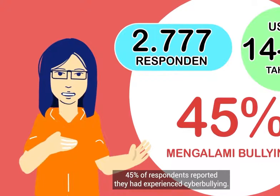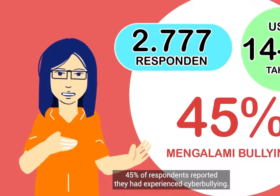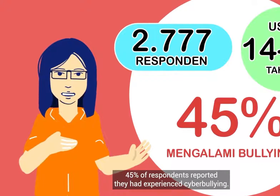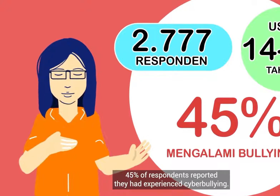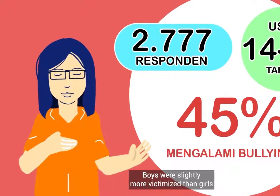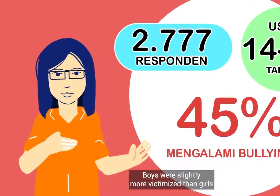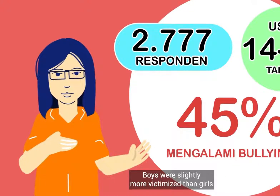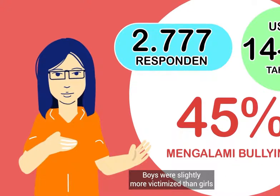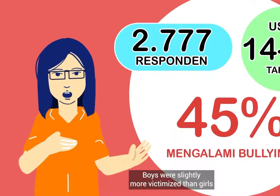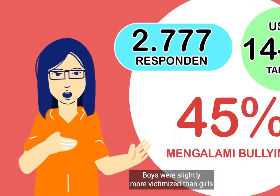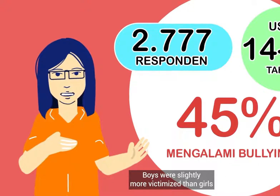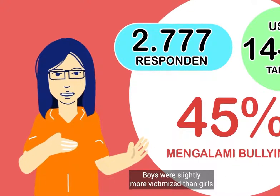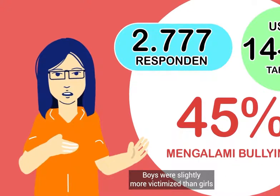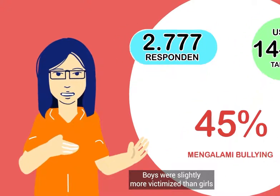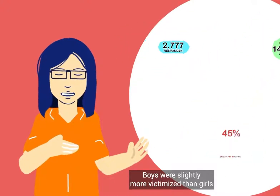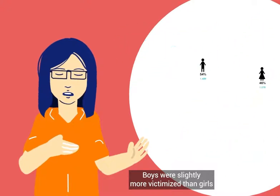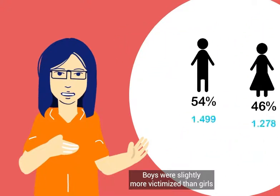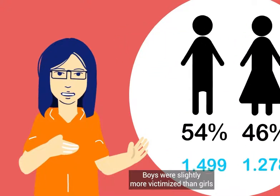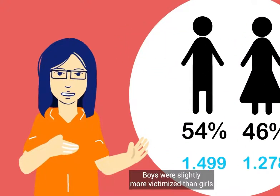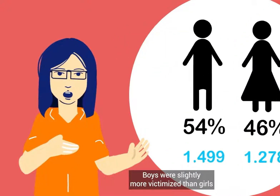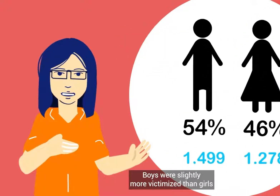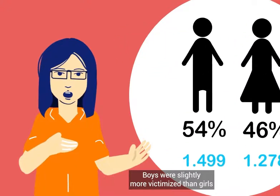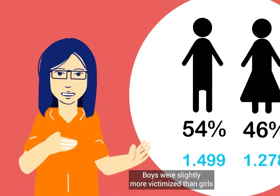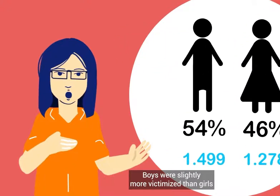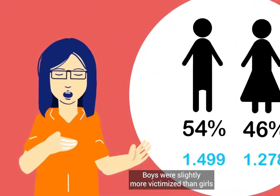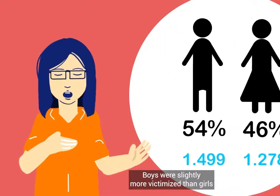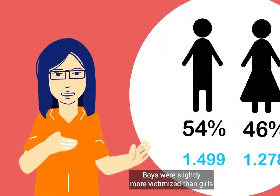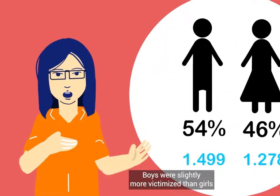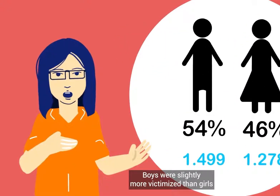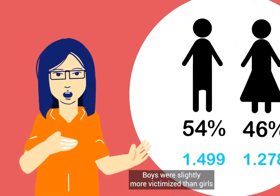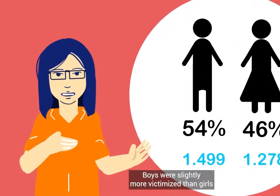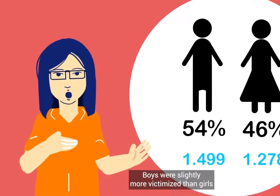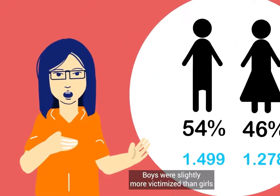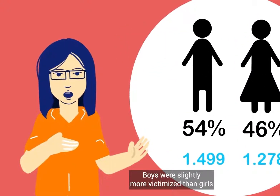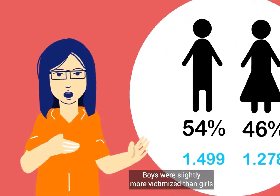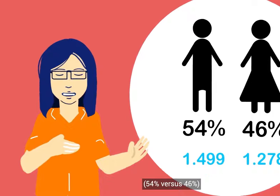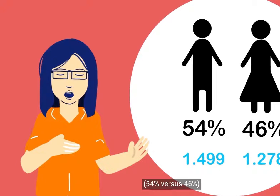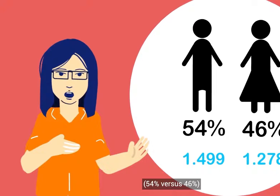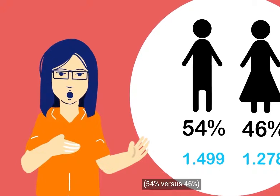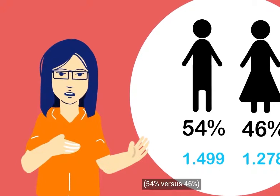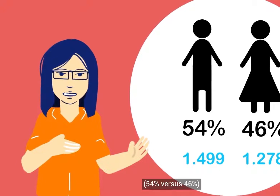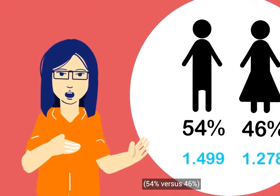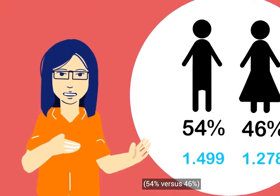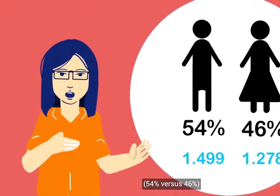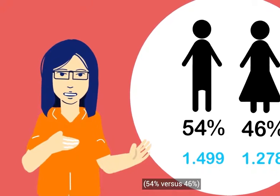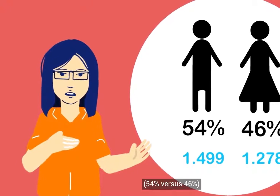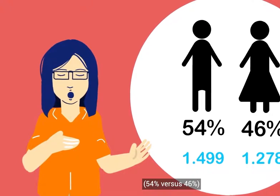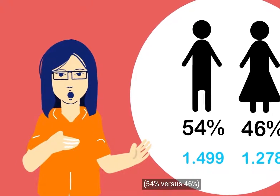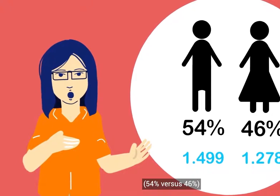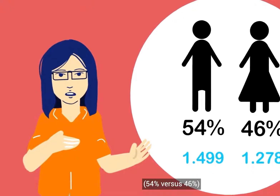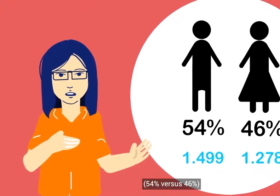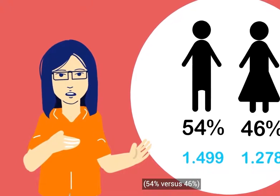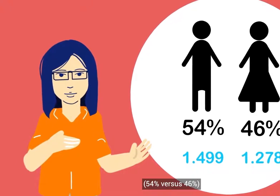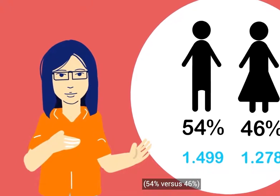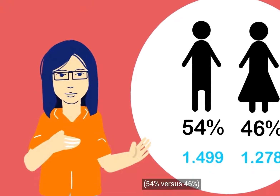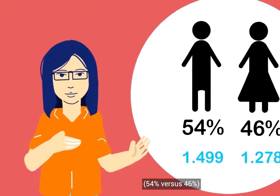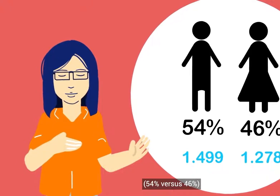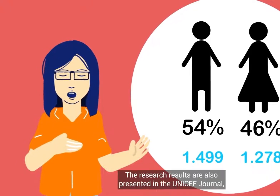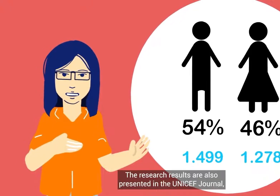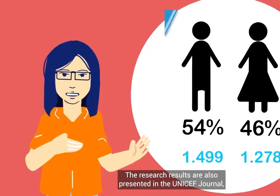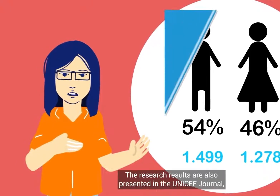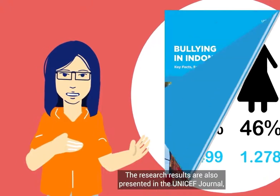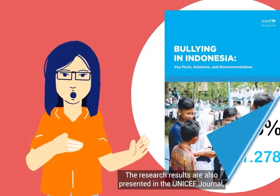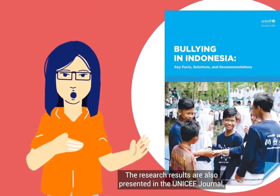mengalami bullying. Anak laki-laki sedikit lebih tinggi yang menjadi korban dibanding anak perempuan, 54% dibanding